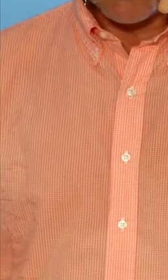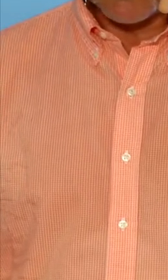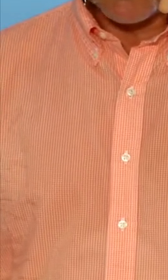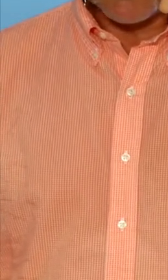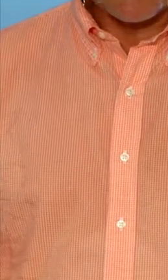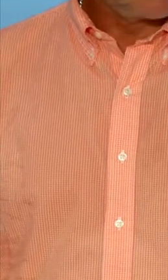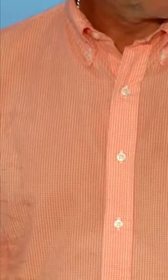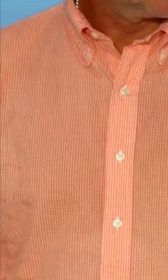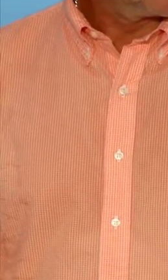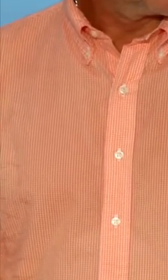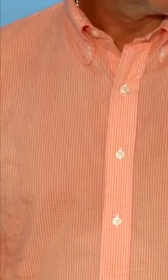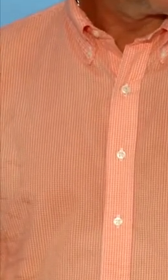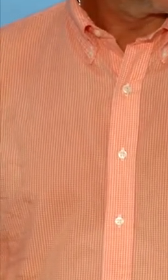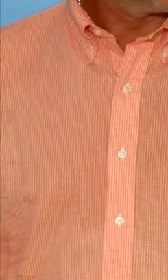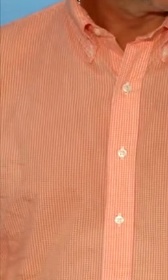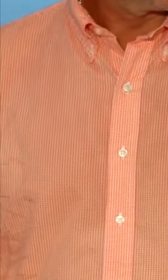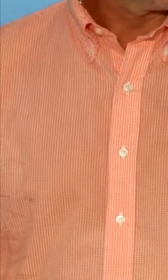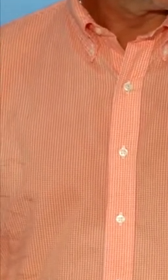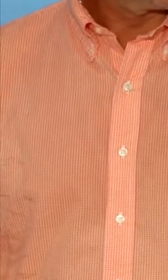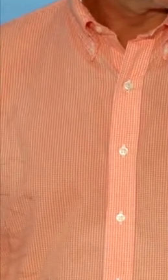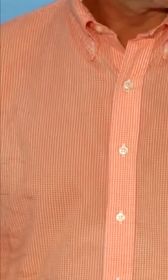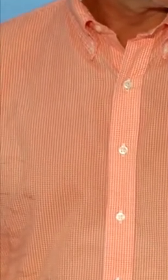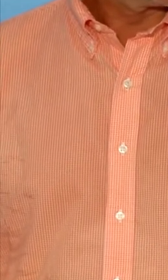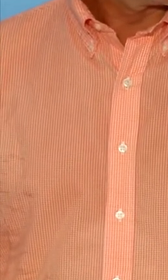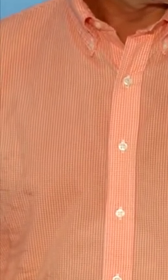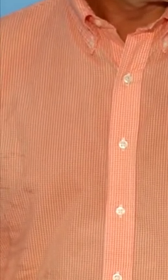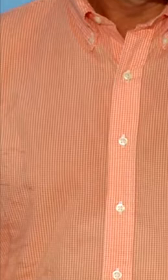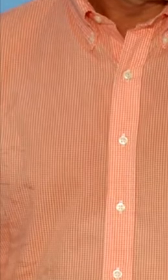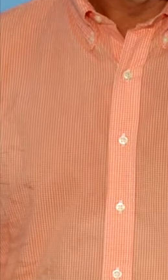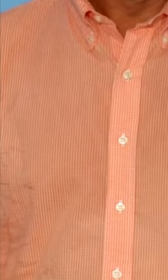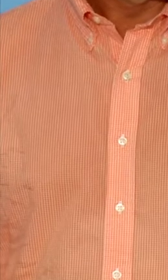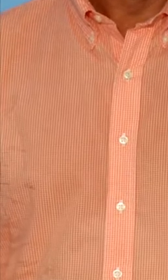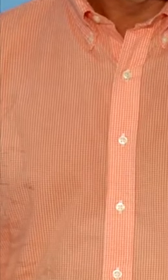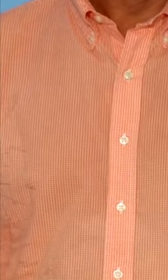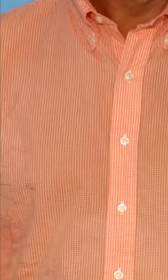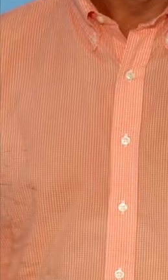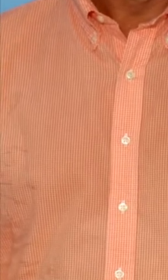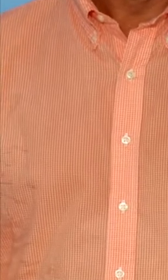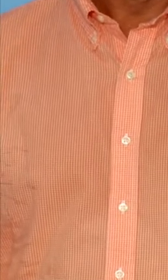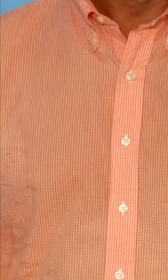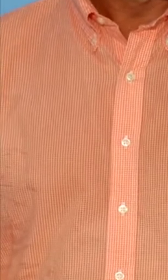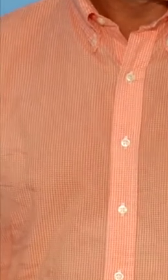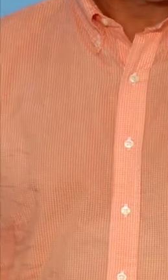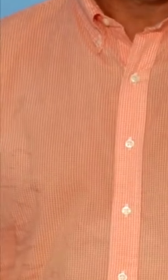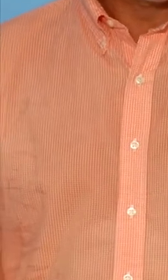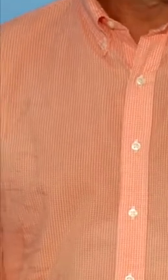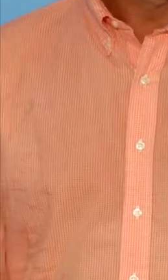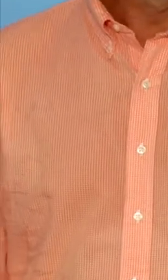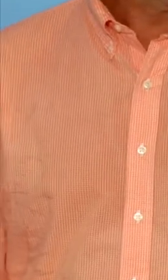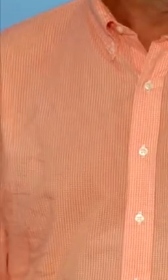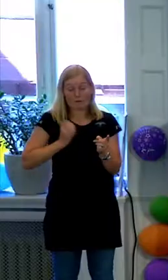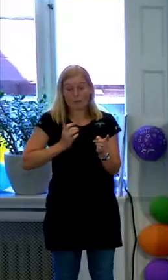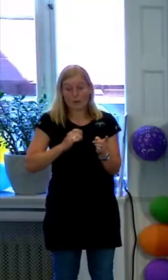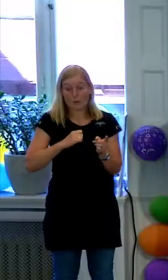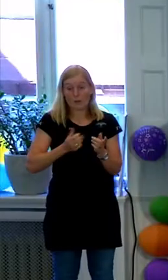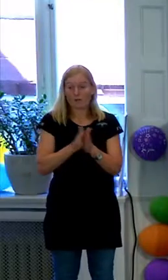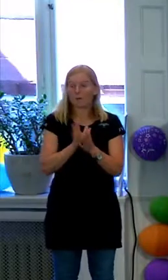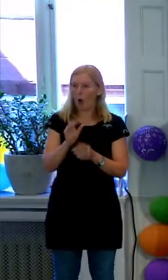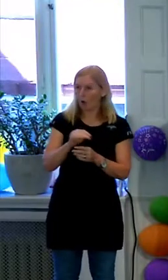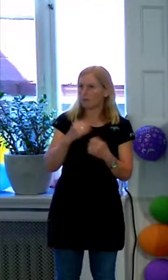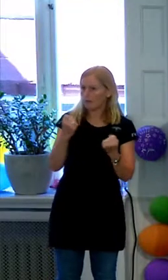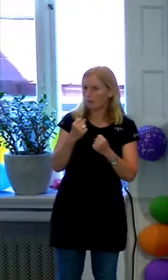Vi jobbade ju med en form av arkitekttävling när det gällde en station där du, Lennart, också var med i juryn. Det tyckte du var rätt kul att vara med. Det var tycker spännande.